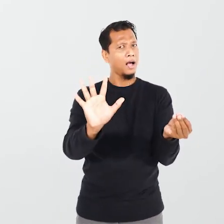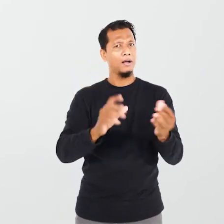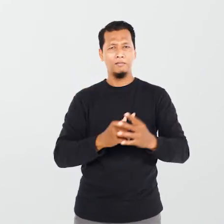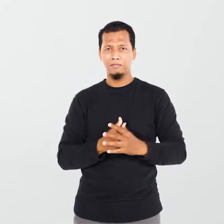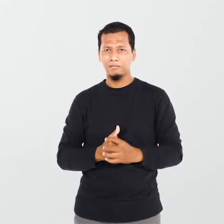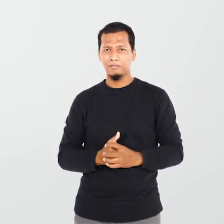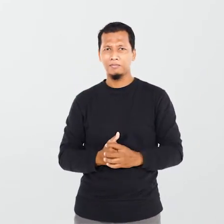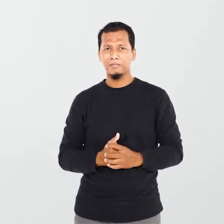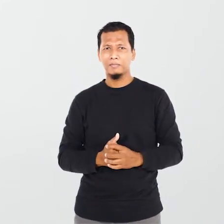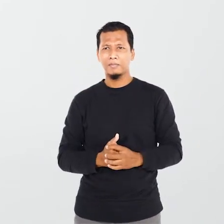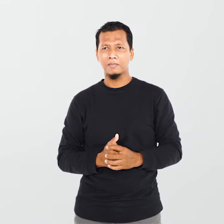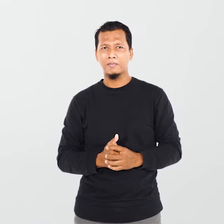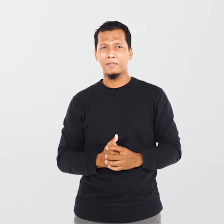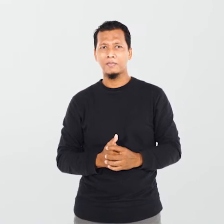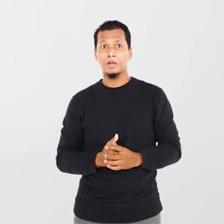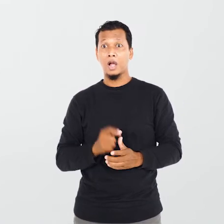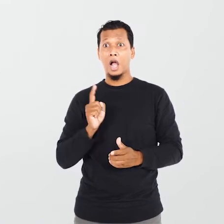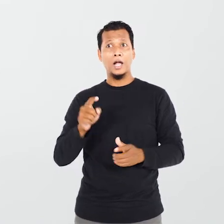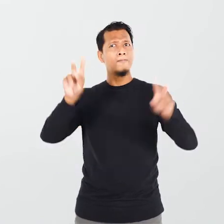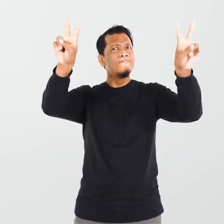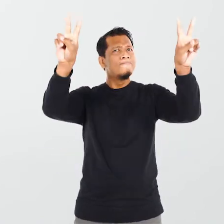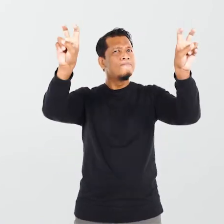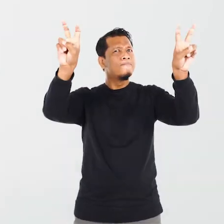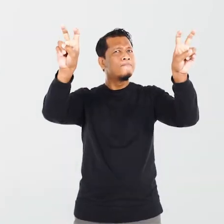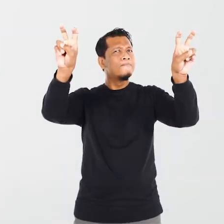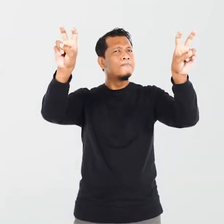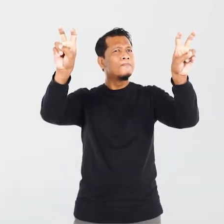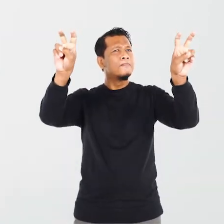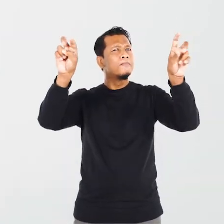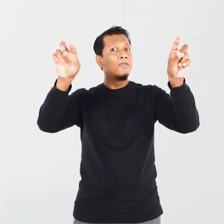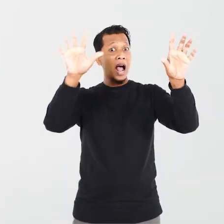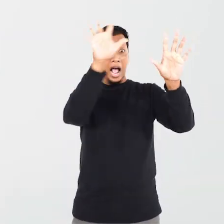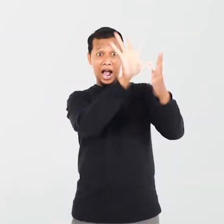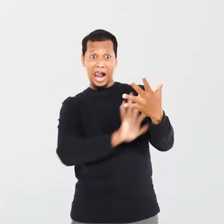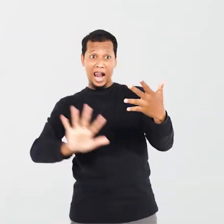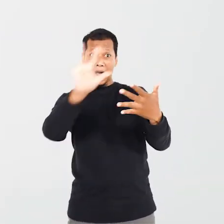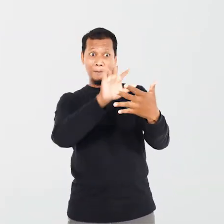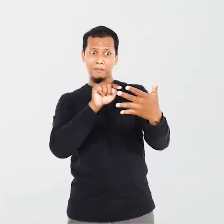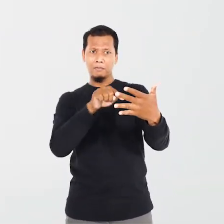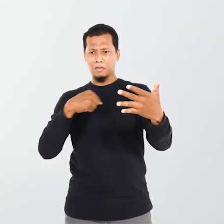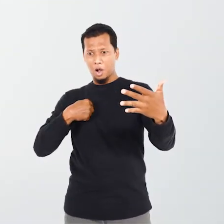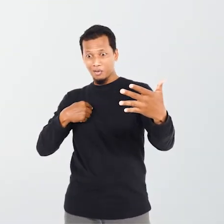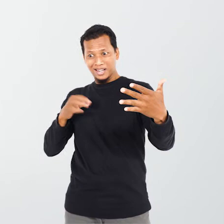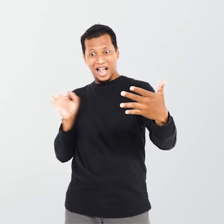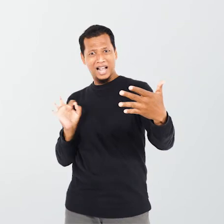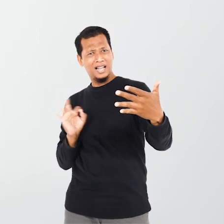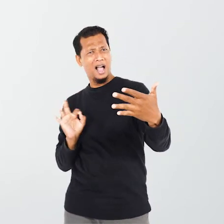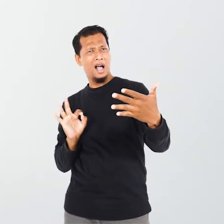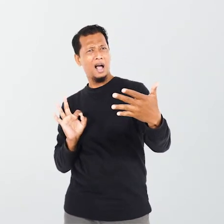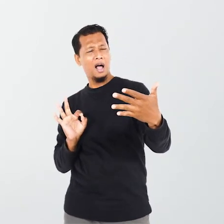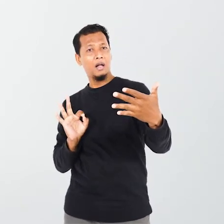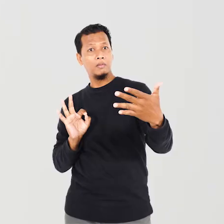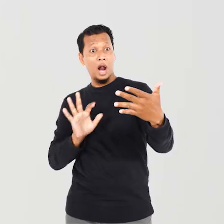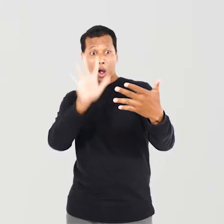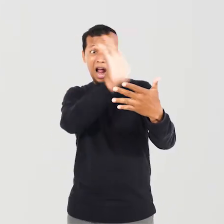nantinya, biar kita tetap ngejaga lingkungan kita biar nggak punah aja. Karena ada kata pepatahnya, lu tanpa alam tuh lu bukan